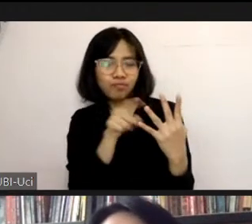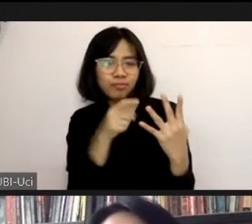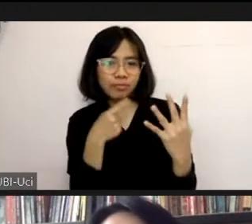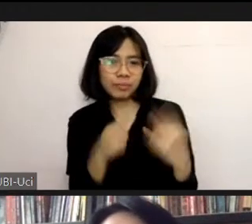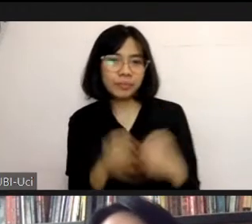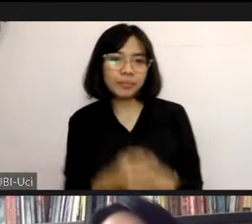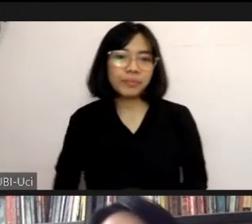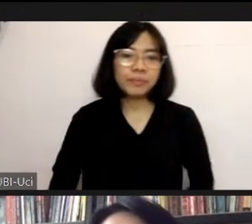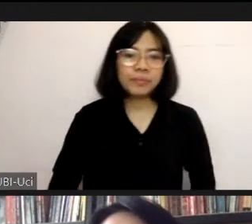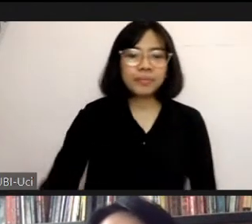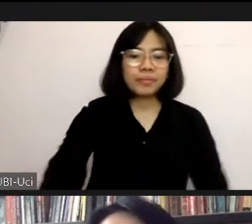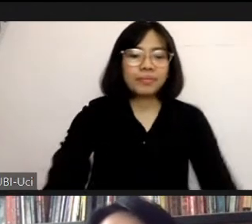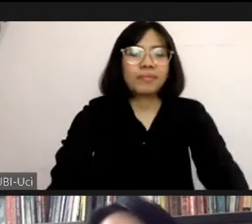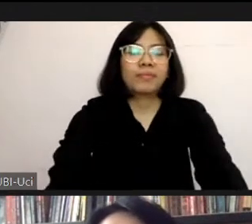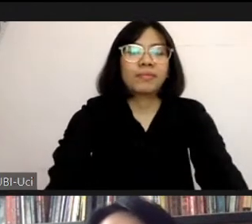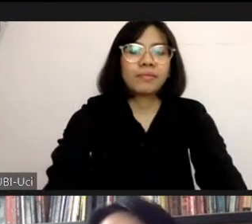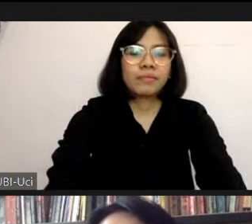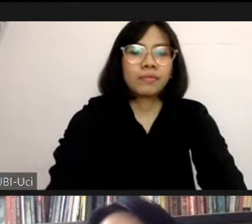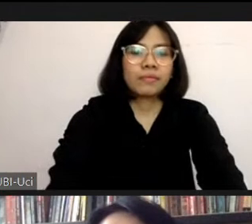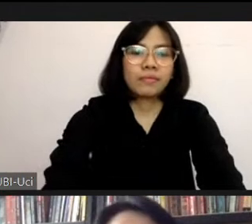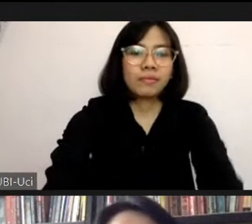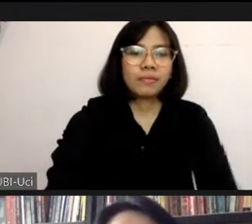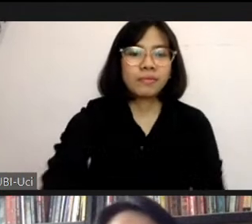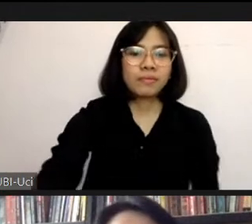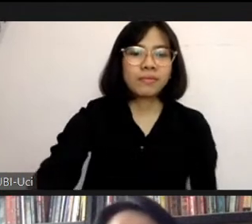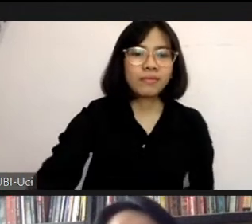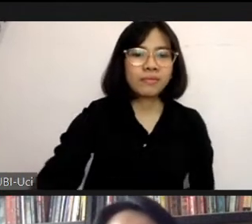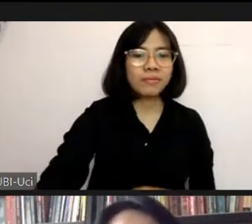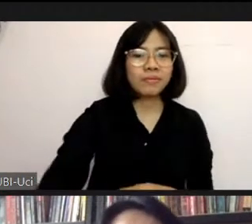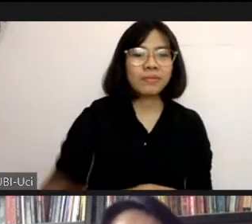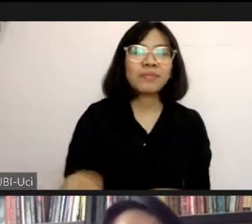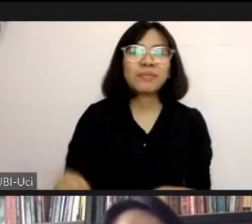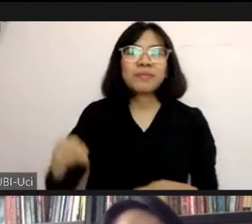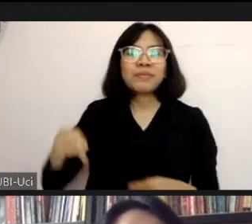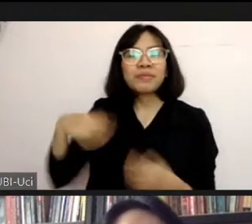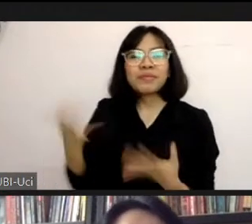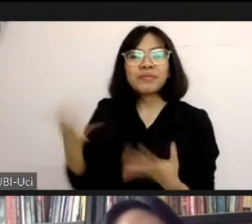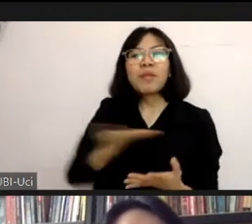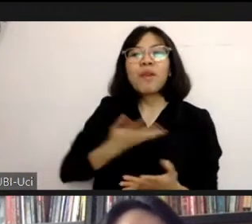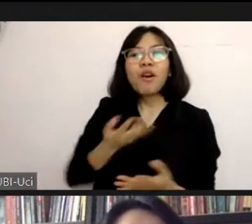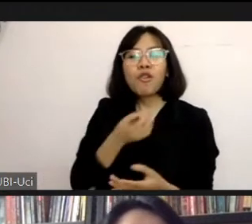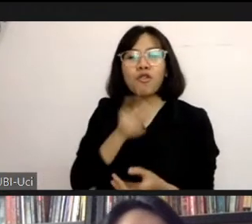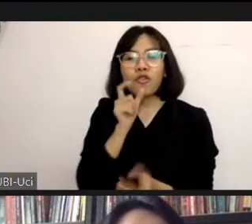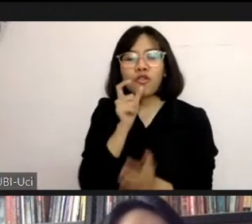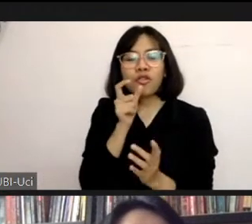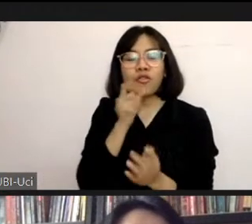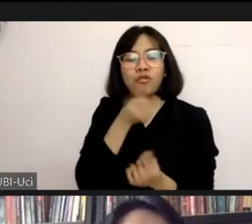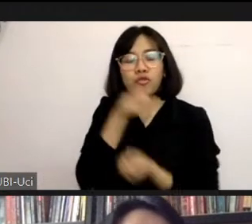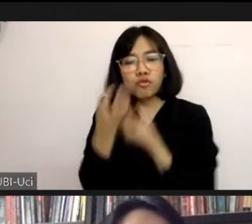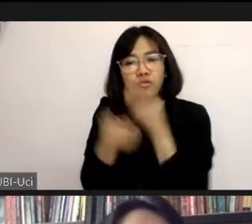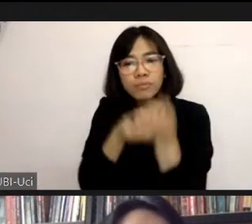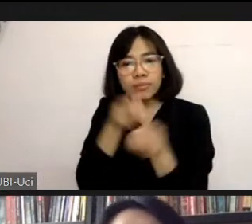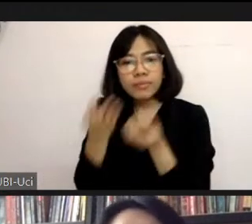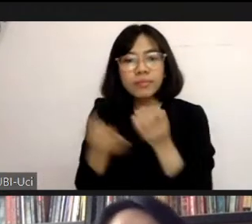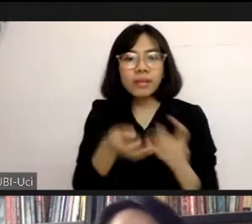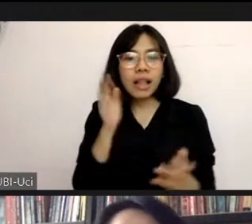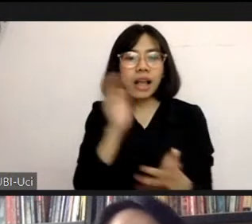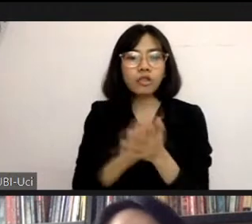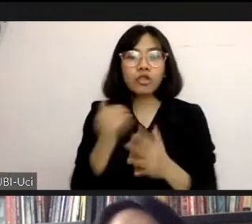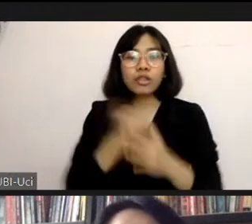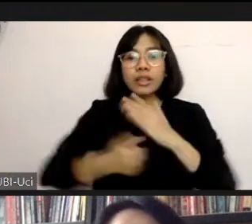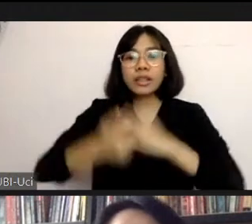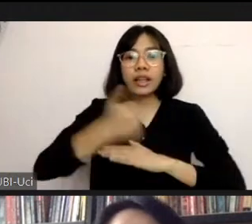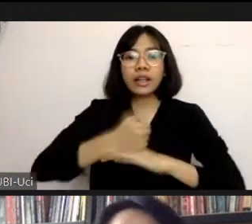masing-masing. Nah, sebelum memulai diskusi kita kali ini, saya akan mengundang Direktur Eksekutif PSHK, Mbak Gita Putri Damayana,